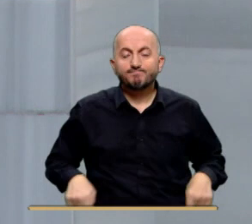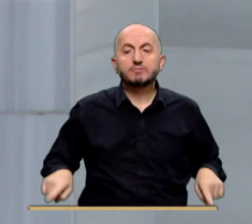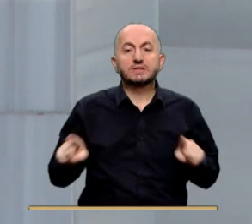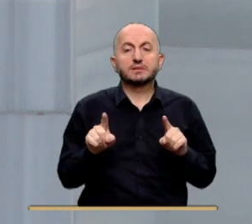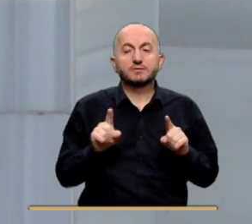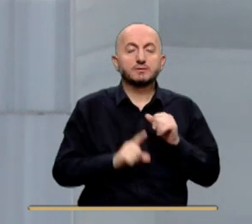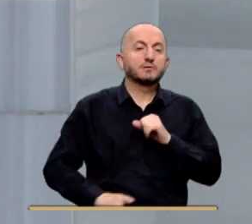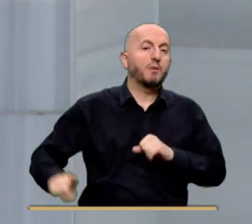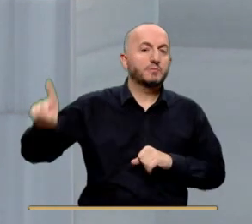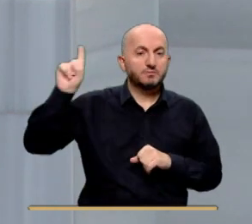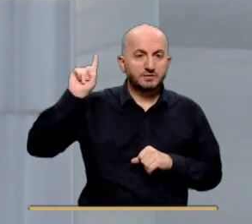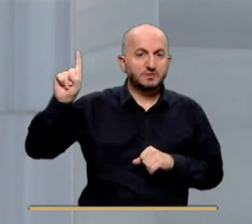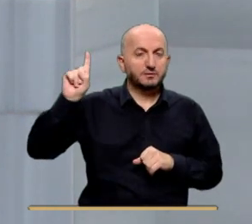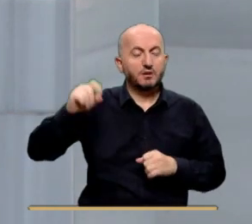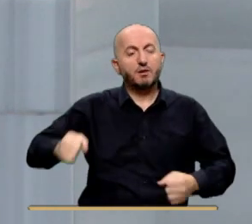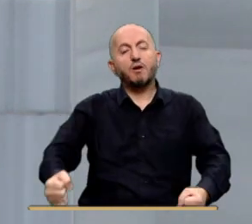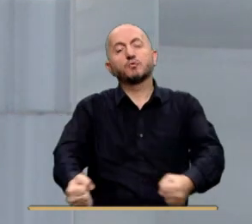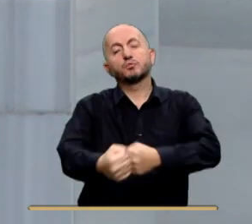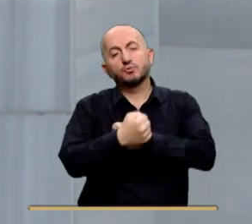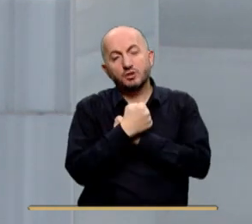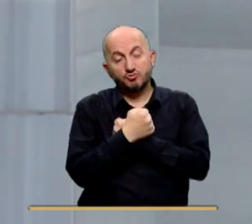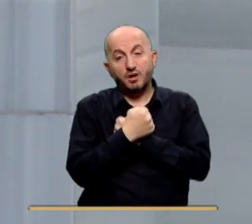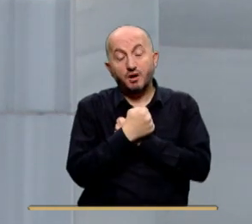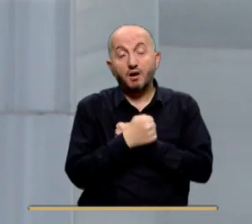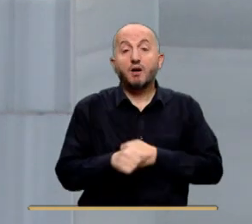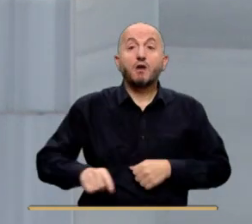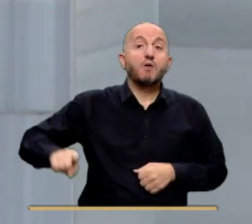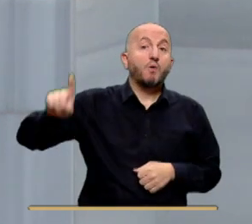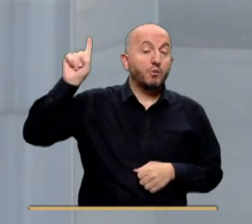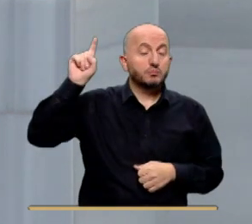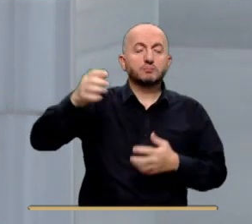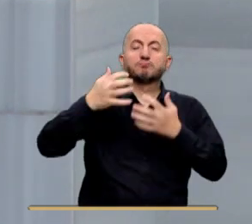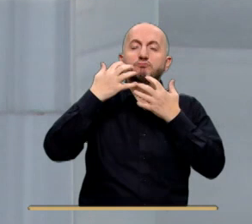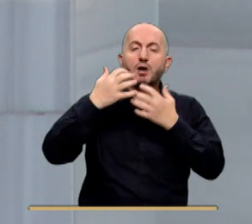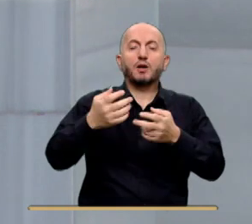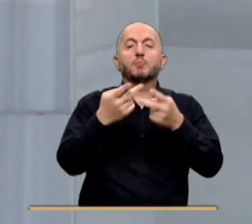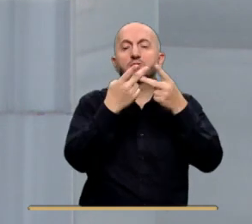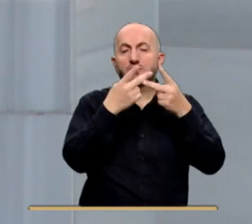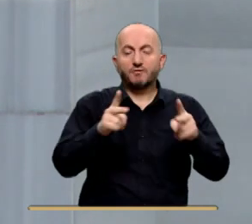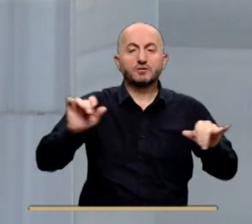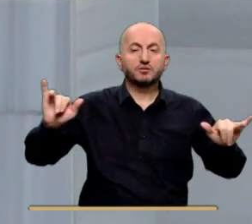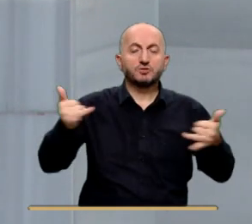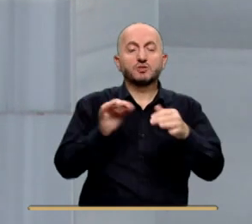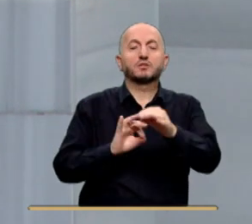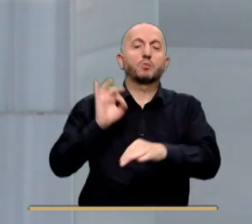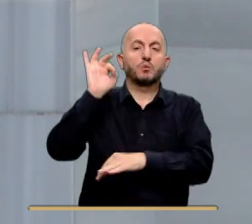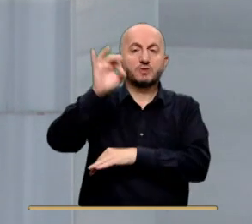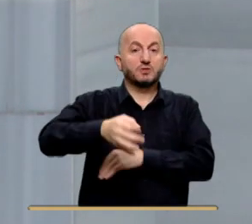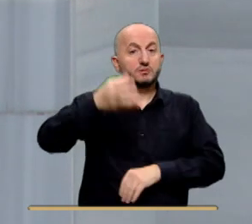Bizi Rabbimize kavuşturacak, onun merhametine, affına, cennetine ulaştıracak